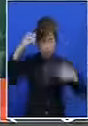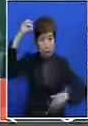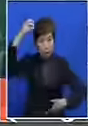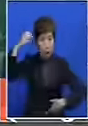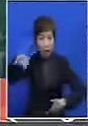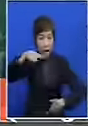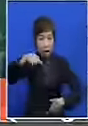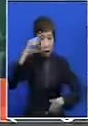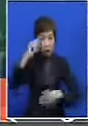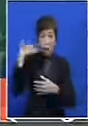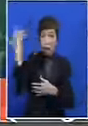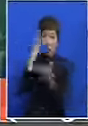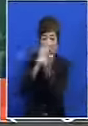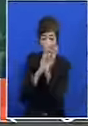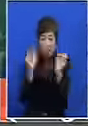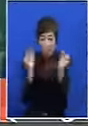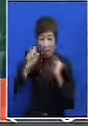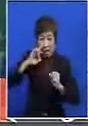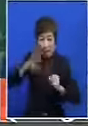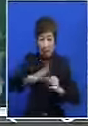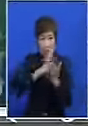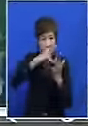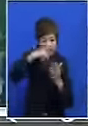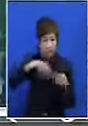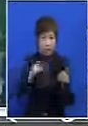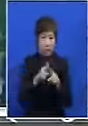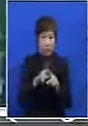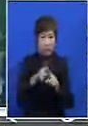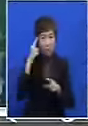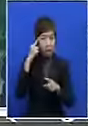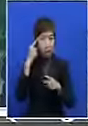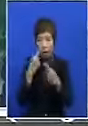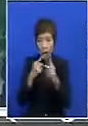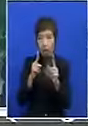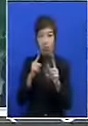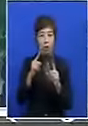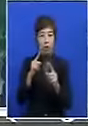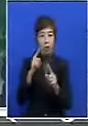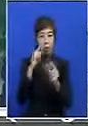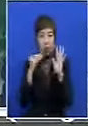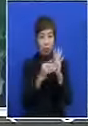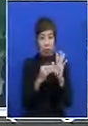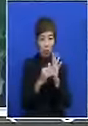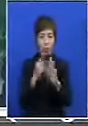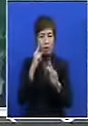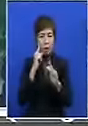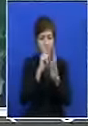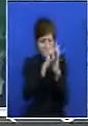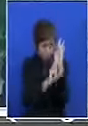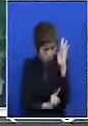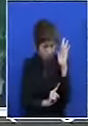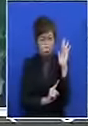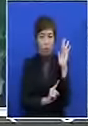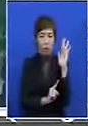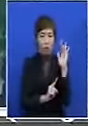ศลาวนะครับก็เกิดสภาพอากาศที่เย็นจัดและยังรวมถึงประเทศไทยนะครับอย่างที่ไม่คาดคิดนะครับว่าในกรุงเทพมหานครนั้นจะอุณหภูมิล